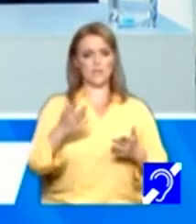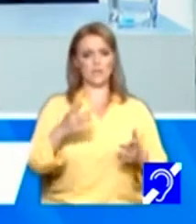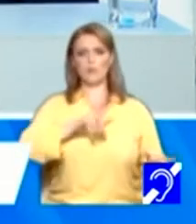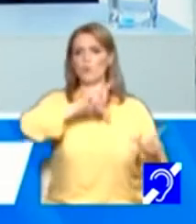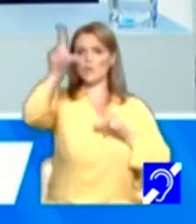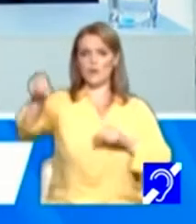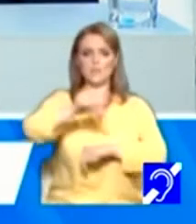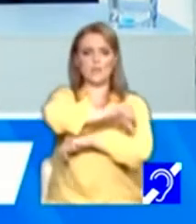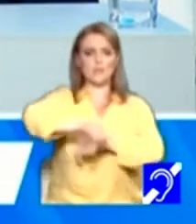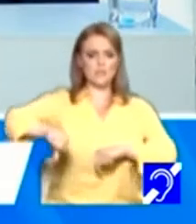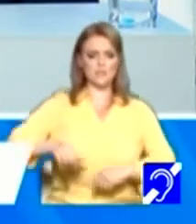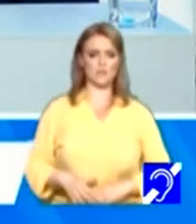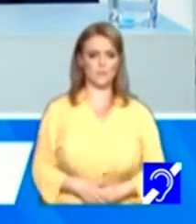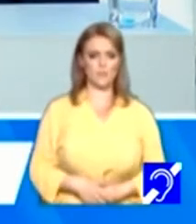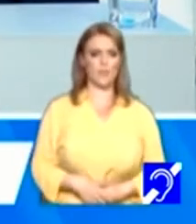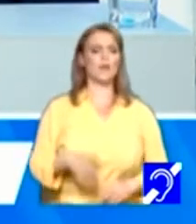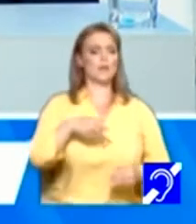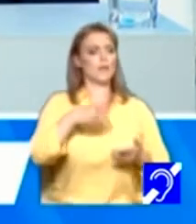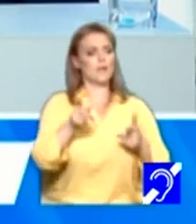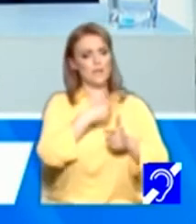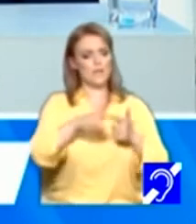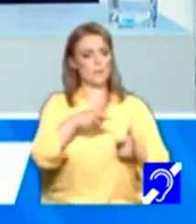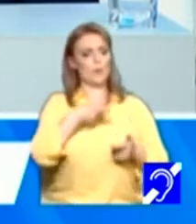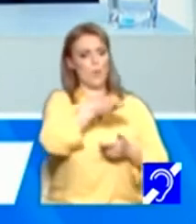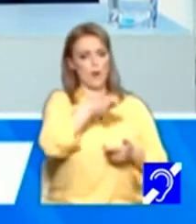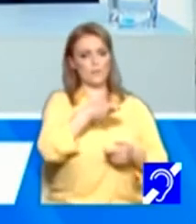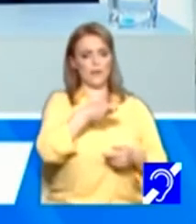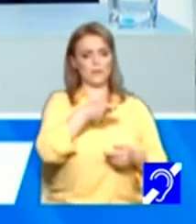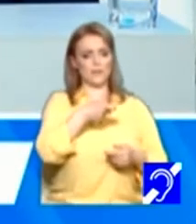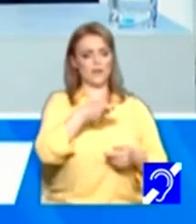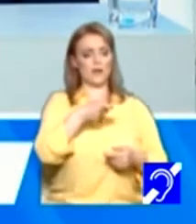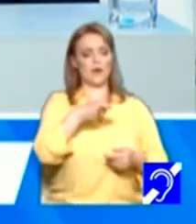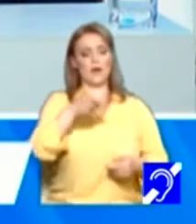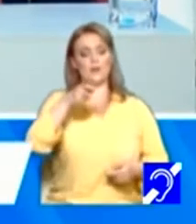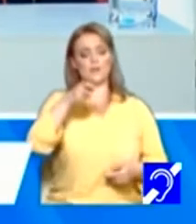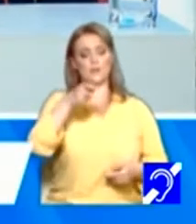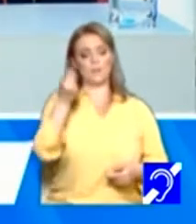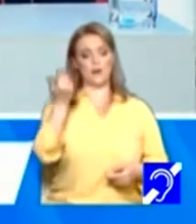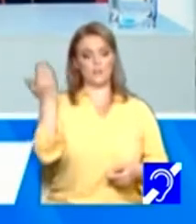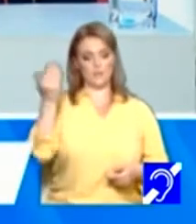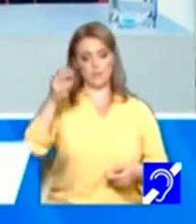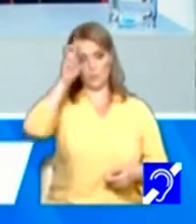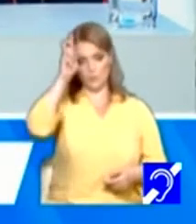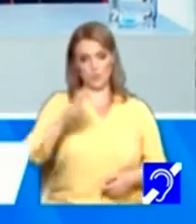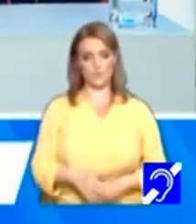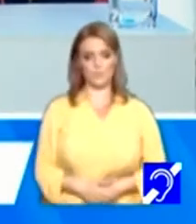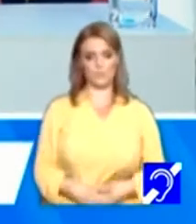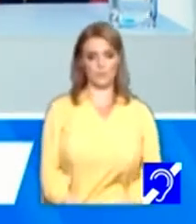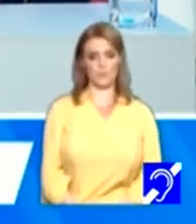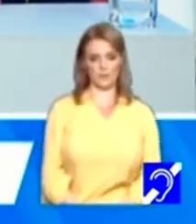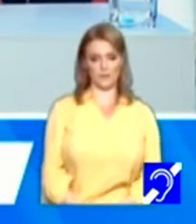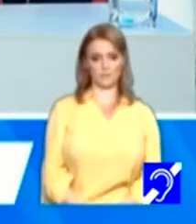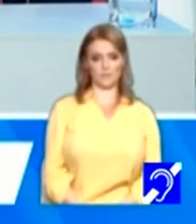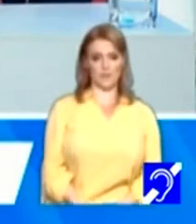tratative, plătit de ambasada Rusiei biletul. Ce fel de interes a statului să le aperi tu? Poftim, doamne, trei proiecte de legi pe loc. Vă mulțumesc. Ok, dumneavoastră credeți